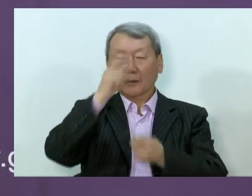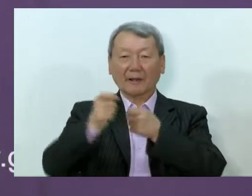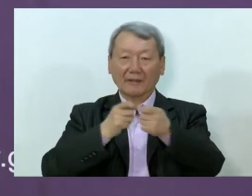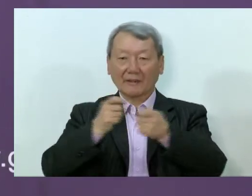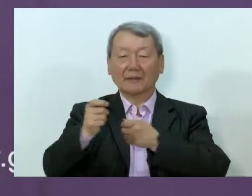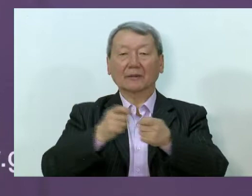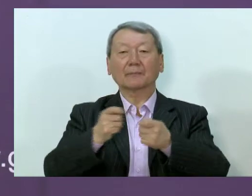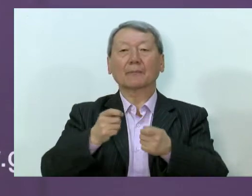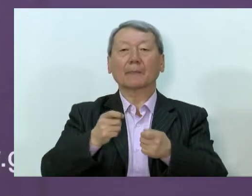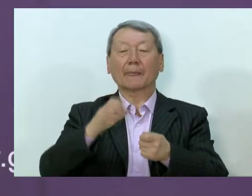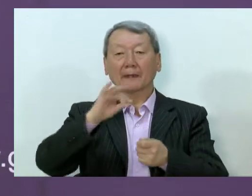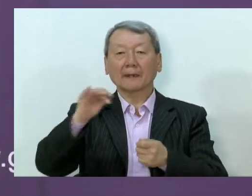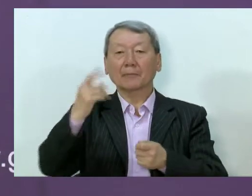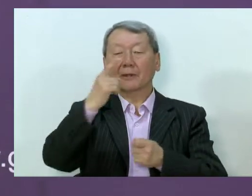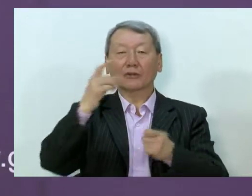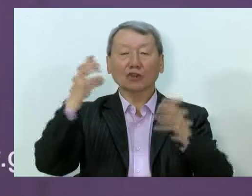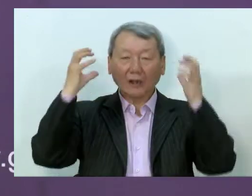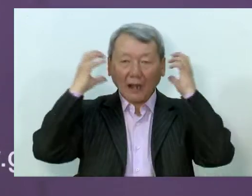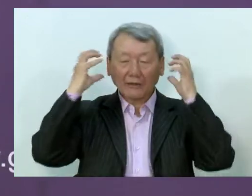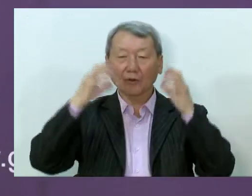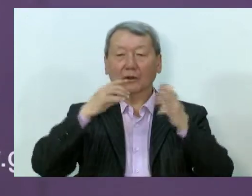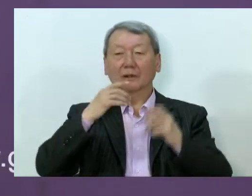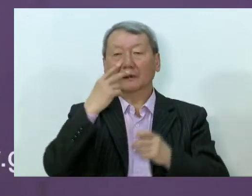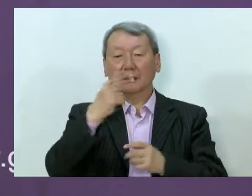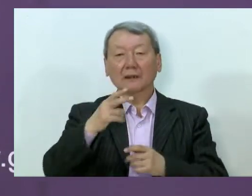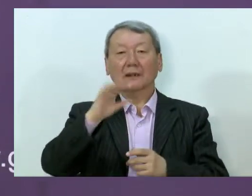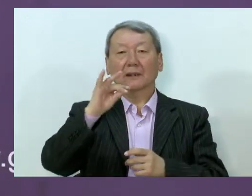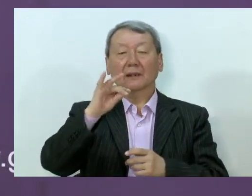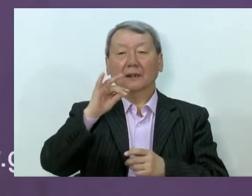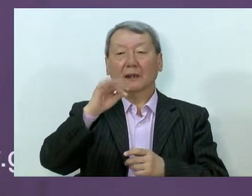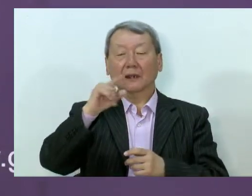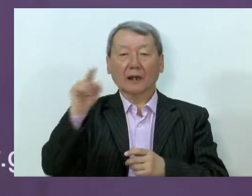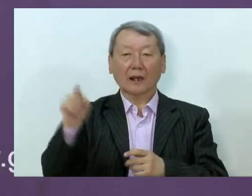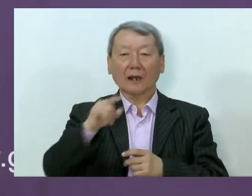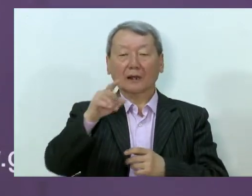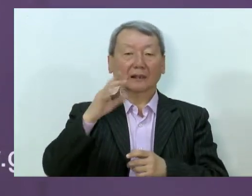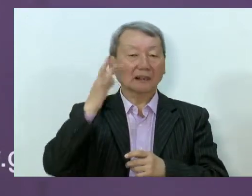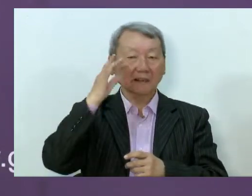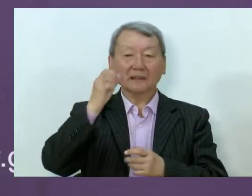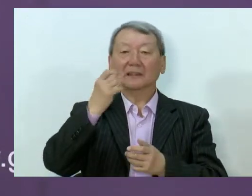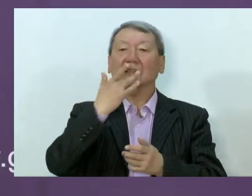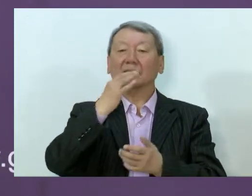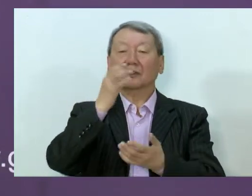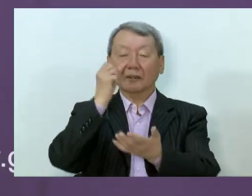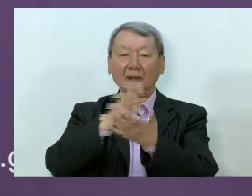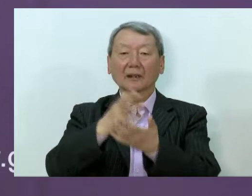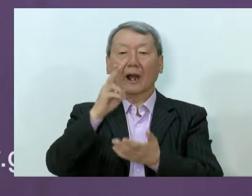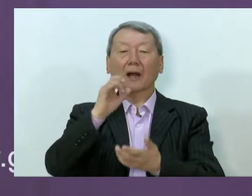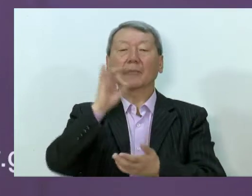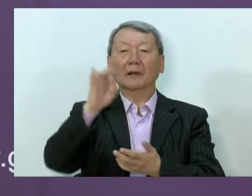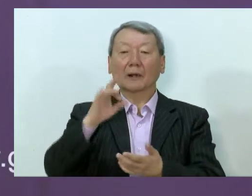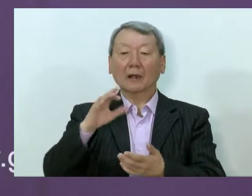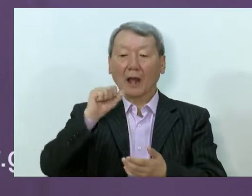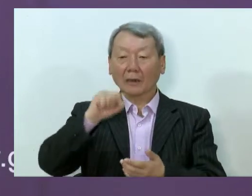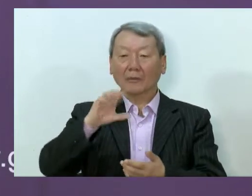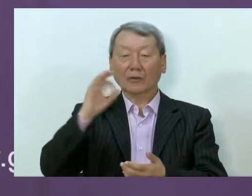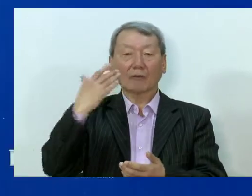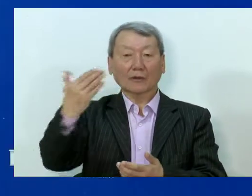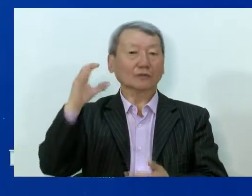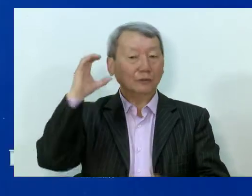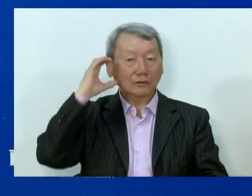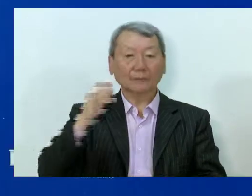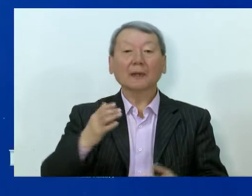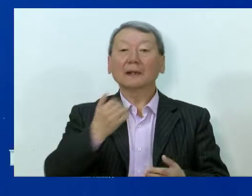правительства и birinci радио также через как доска национальное информационное агентство хабар у нас которому еще себе